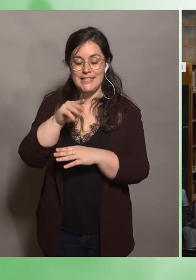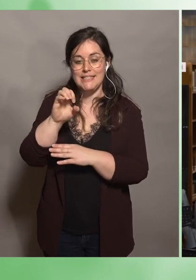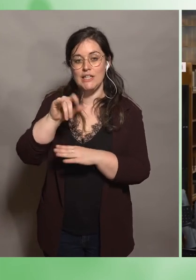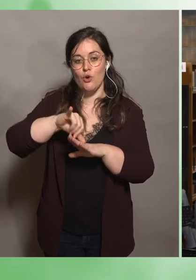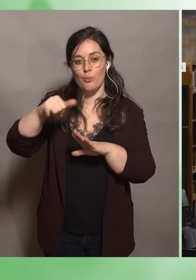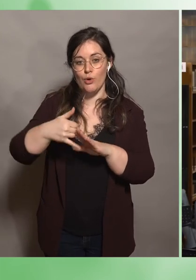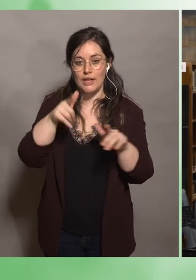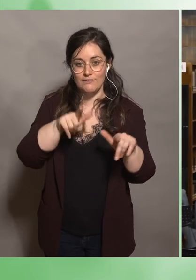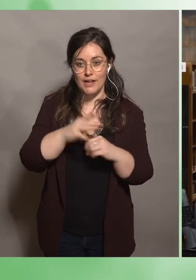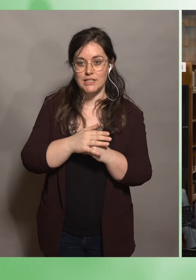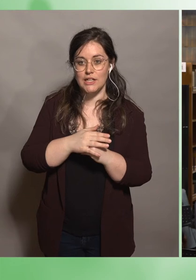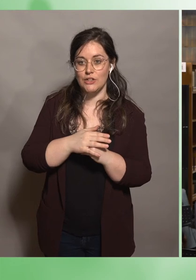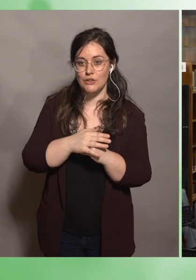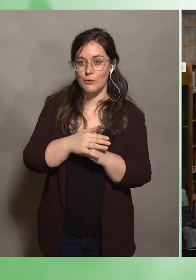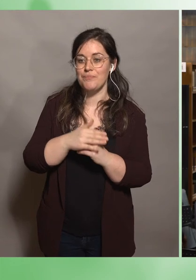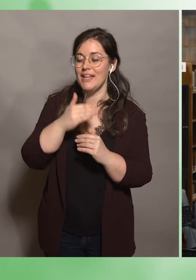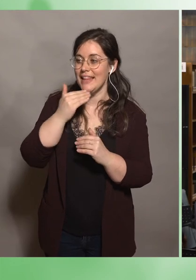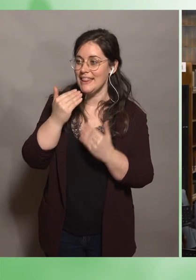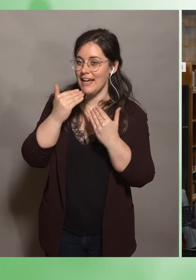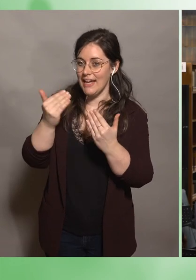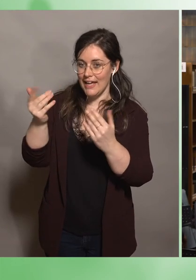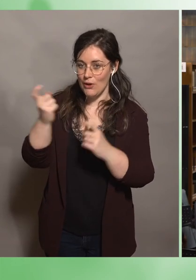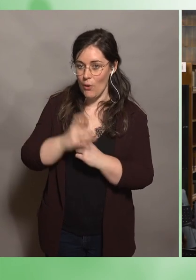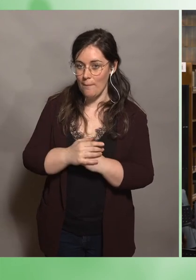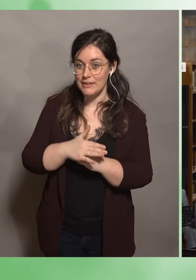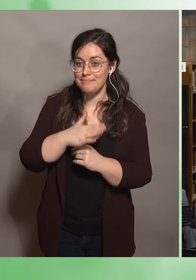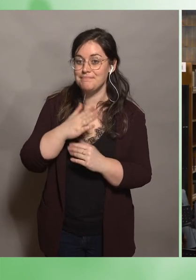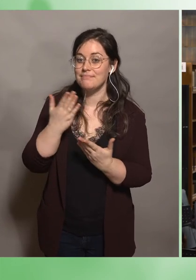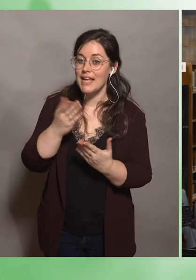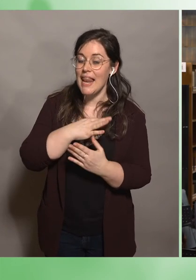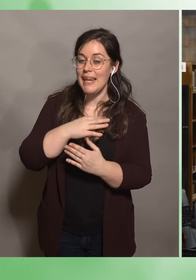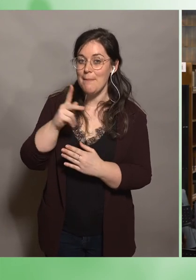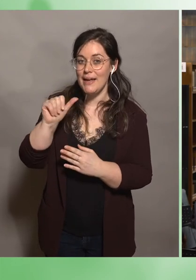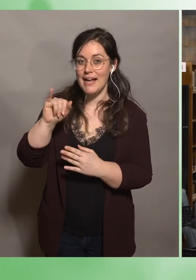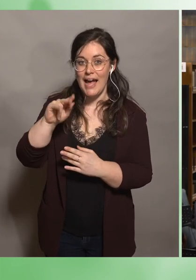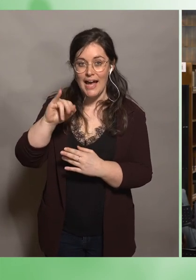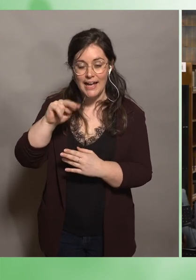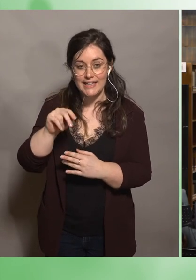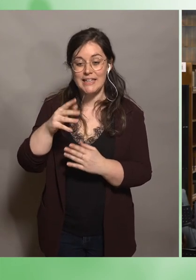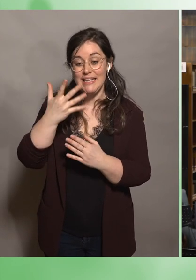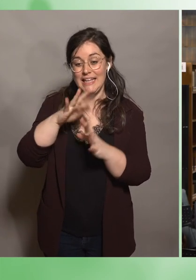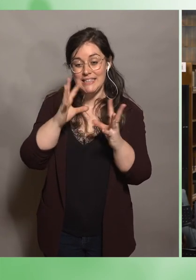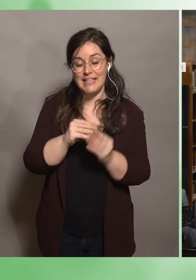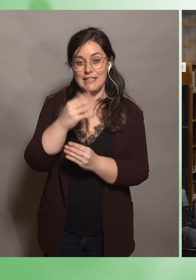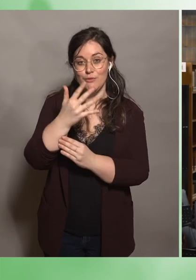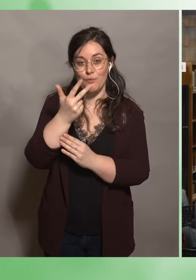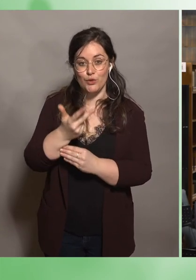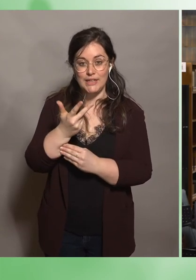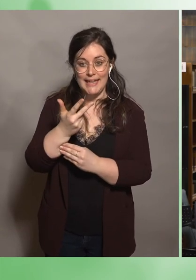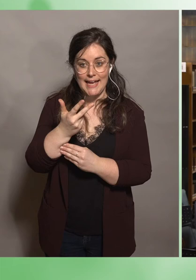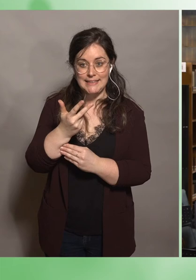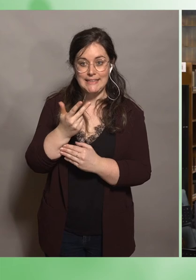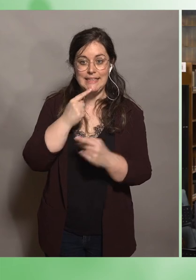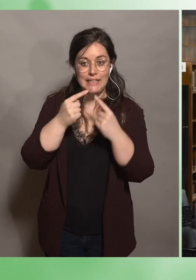Karin Pranis-Kastner. Danke fürs Kommen. Liebe Karin, 35 Unternehmensdialoge haben jetzt schon in allen Bundesländern